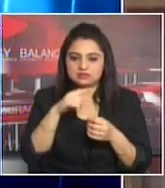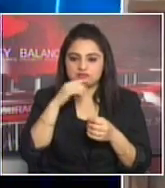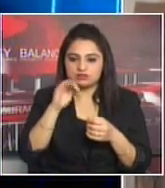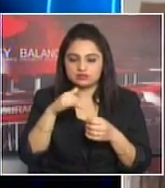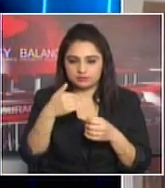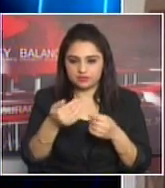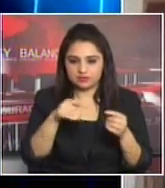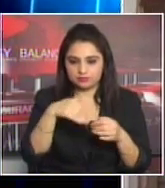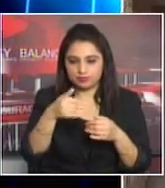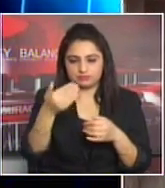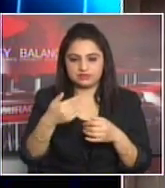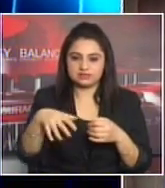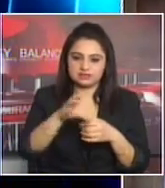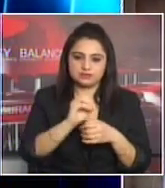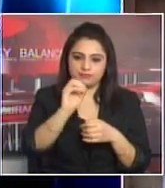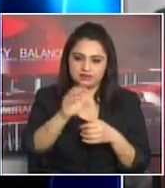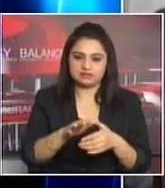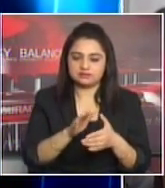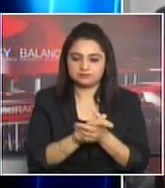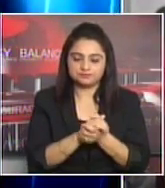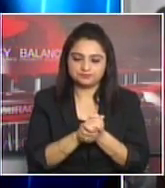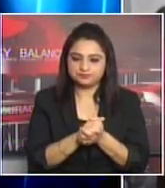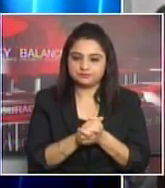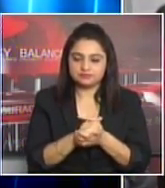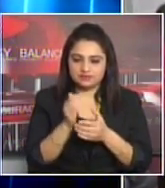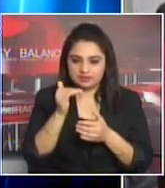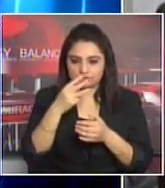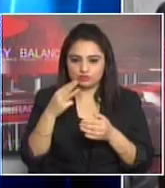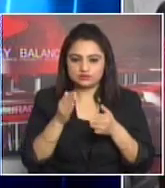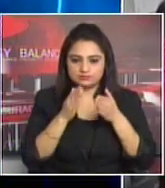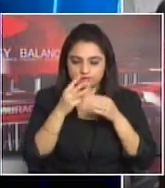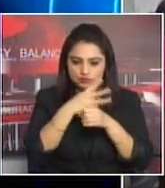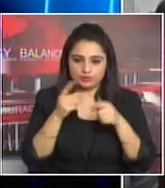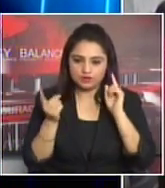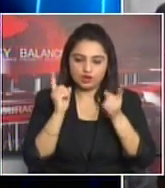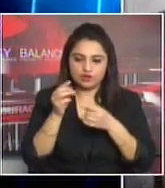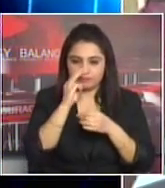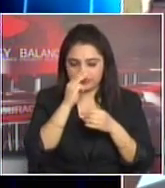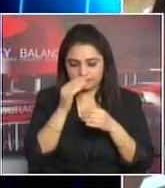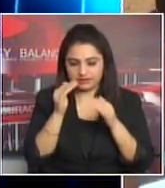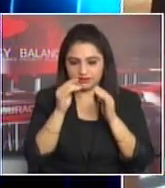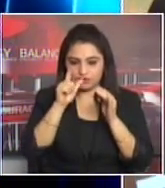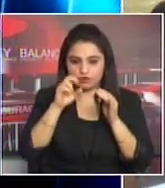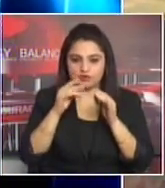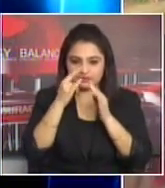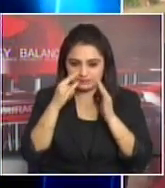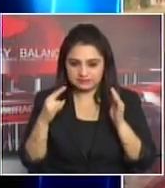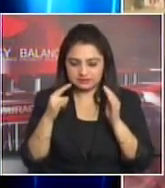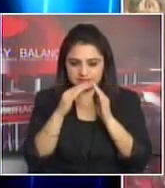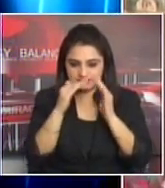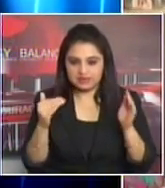भएन सीमित मात्रामा आफ्नो मान्छेलाई दियो। तुलसीपुर उपमहानगरपालिकामा खरका छाना भएका घर